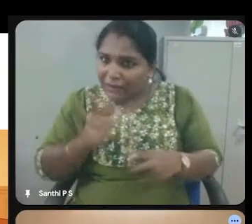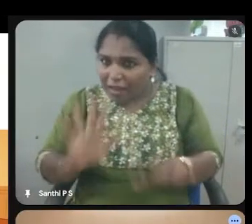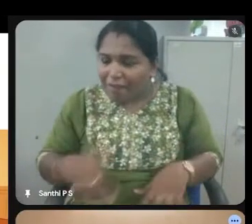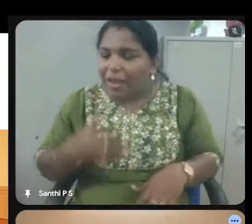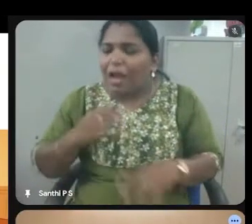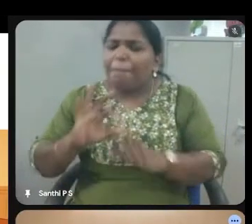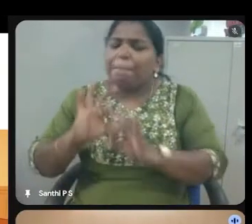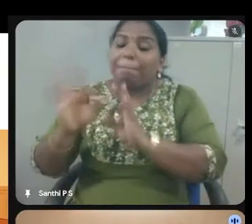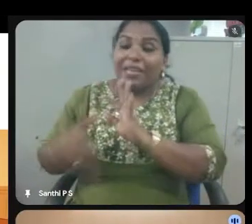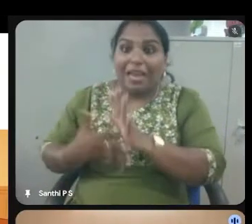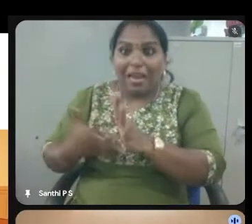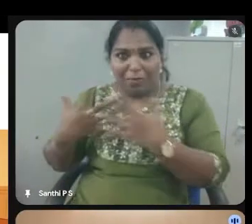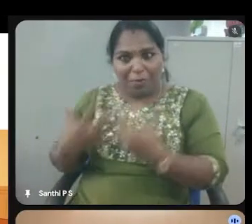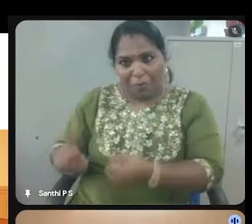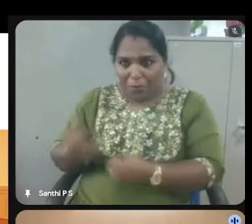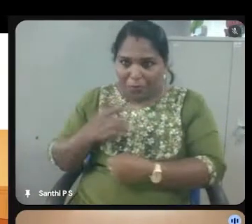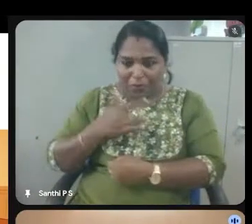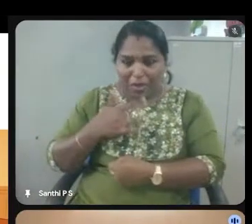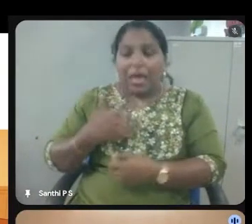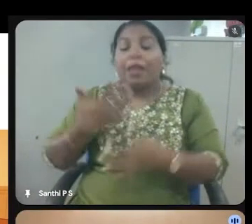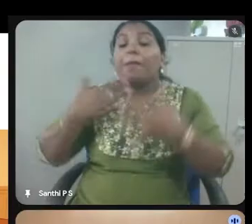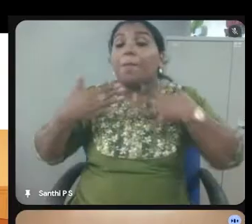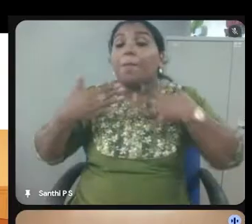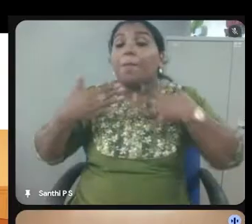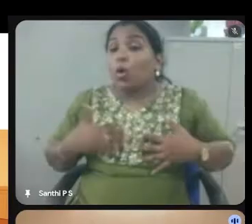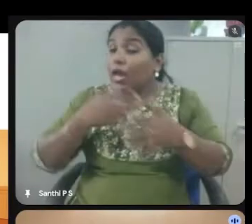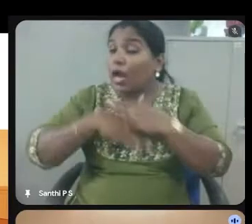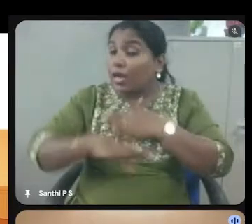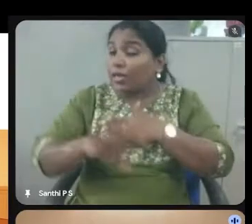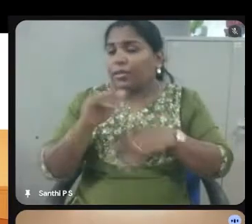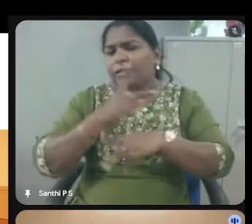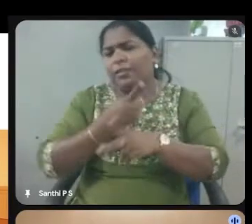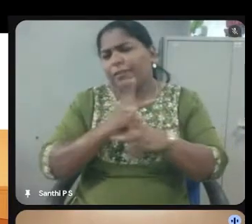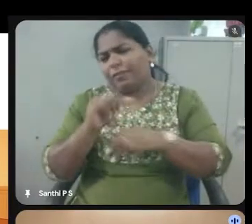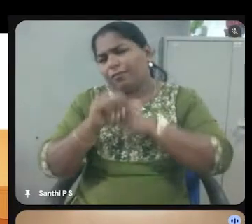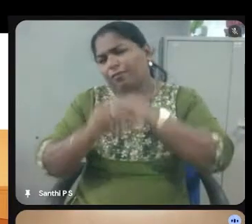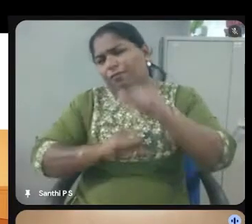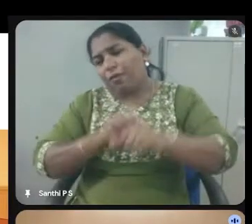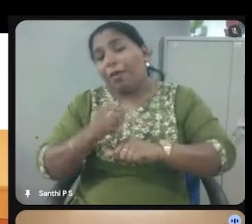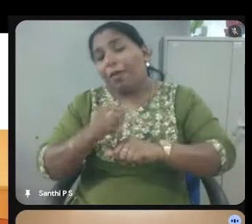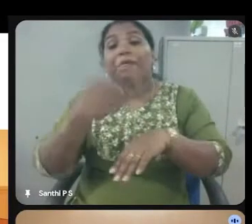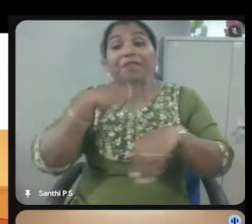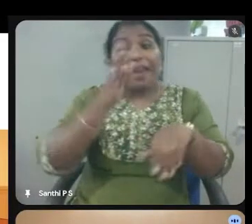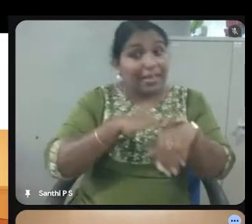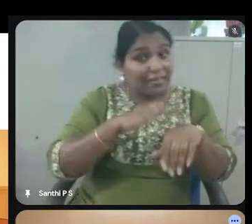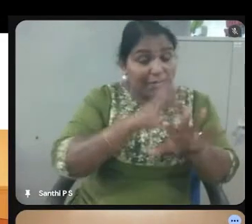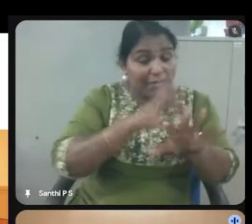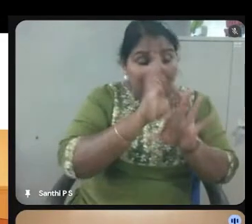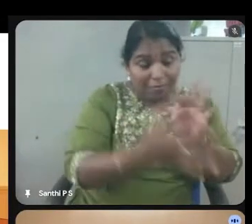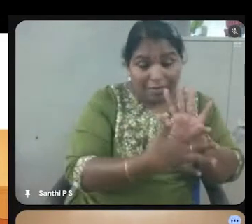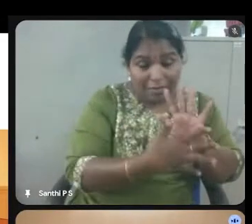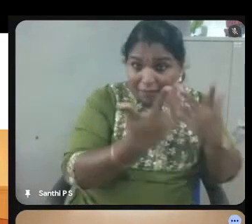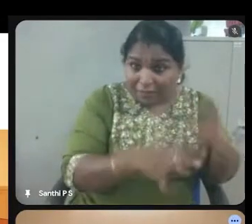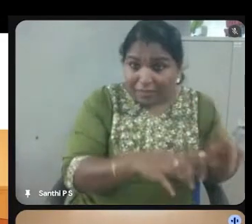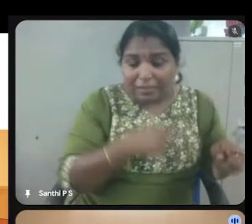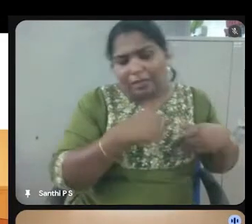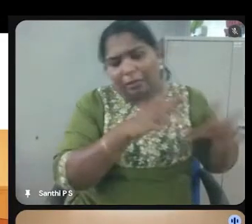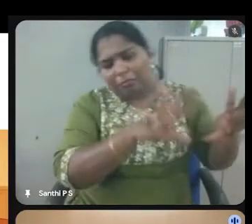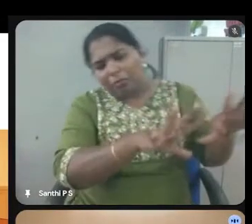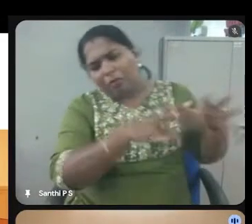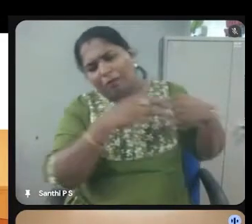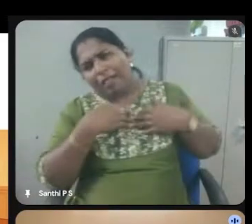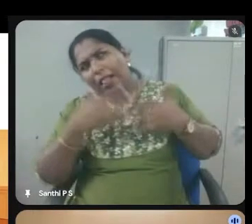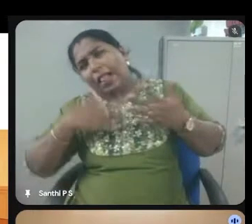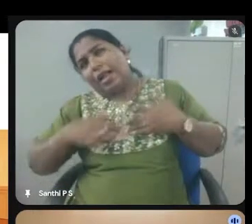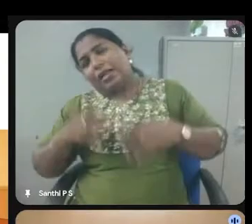ഇങ്ങനെ ശരീരത്തിൽ നിന്ന് പല പല എന്താ പറയാ നേരത്തെ നമുക്ക് കിട്ടിയ ഇൻപുട്ടിന്റെ ഭാഗമായിട്ടായിരിക്കും എനിക്കിത് കഴിക്കാൻ തോന്നുക. അപ്പോൾ നമ്മൾ